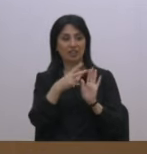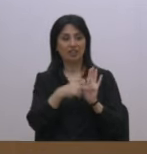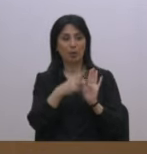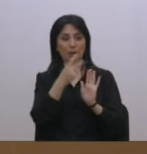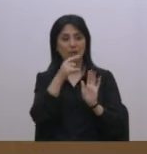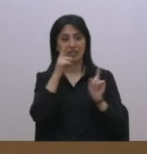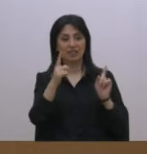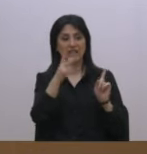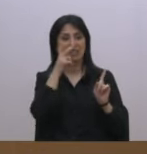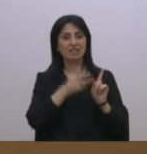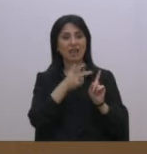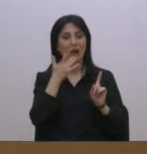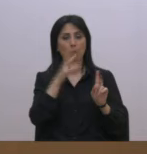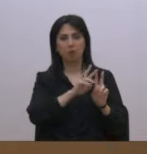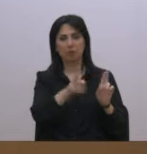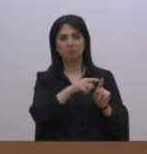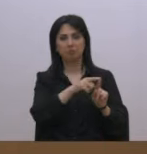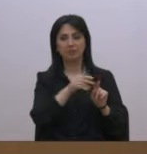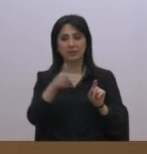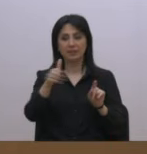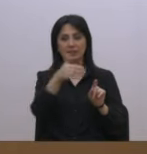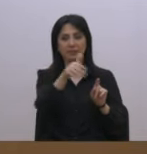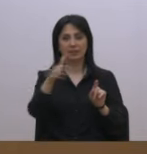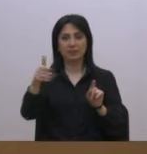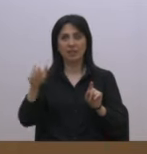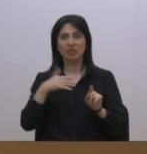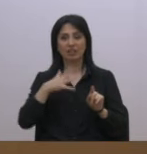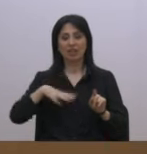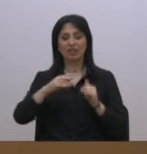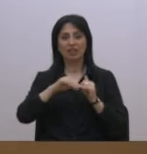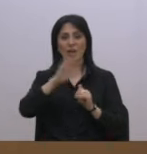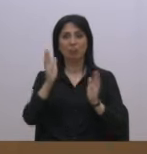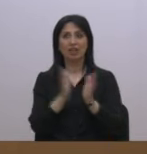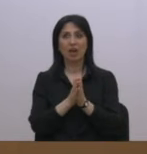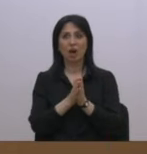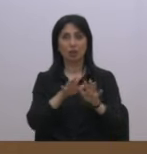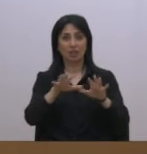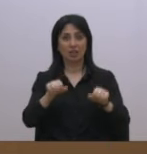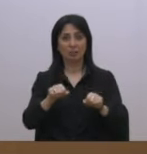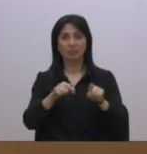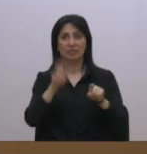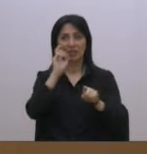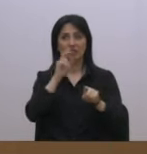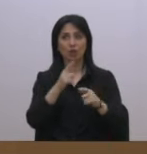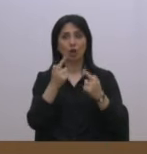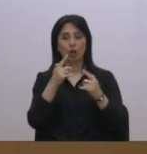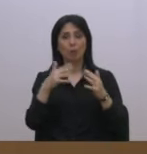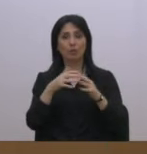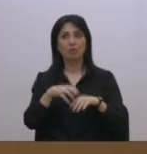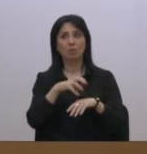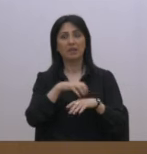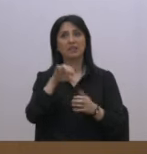1918-21 წლების სტალინურ პოლიტიკას შორის, რადგან ჩვენი ქვეყნის ტერიტორიული მთლიანობის დამცველ სახელმწიფოებს გლობალური ომის